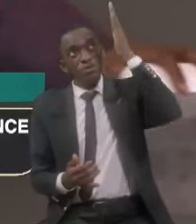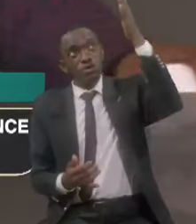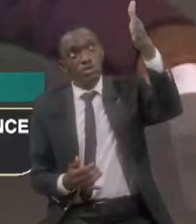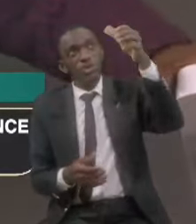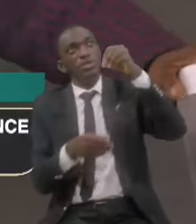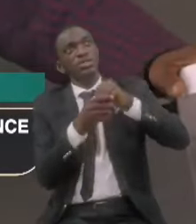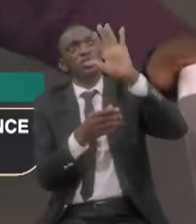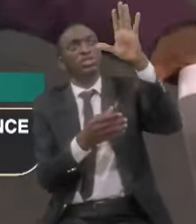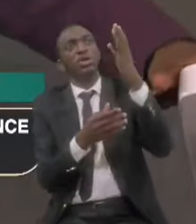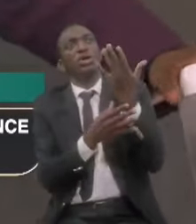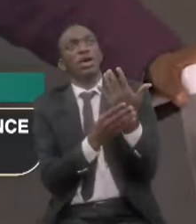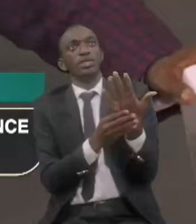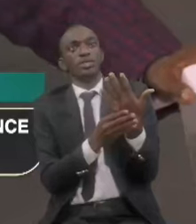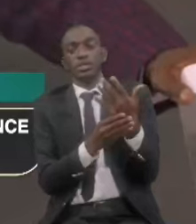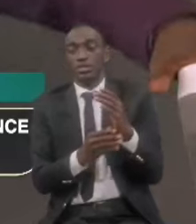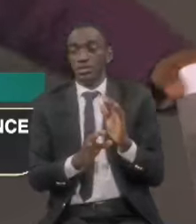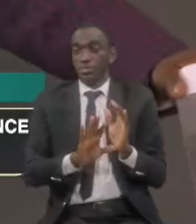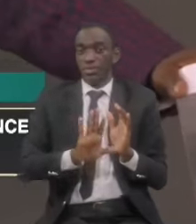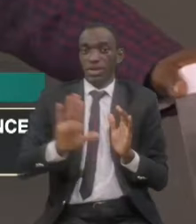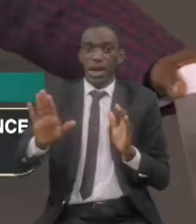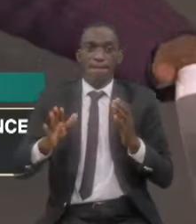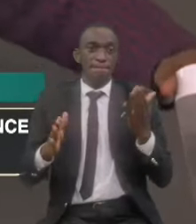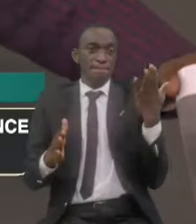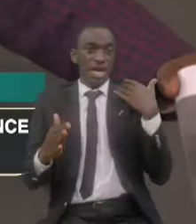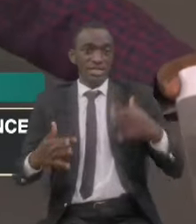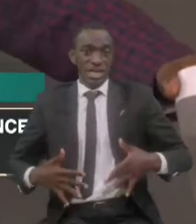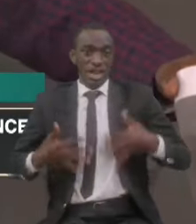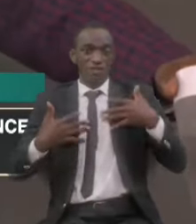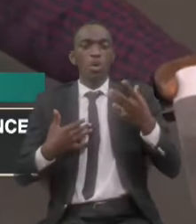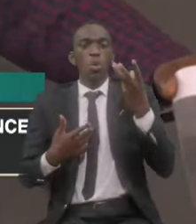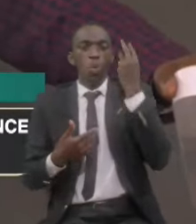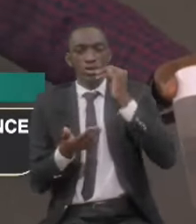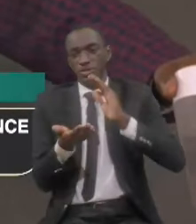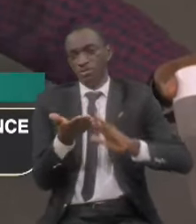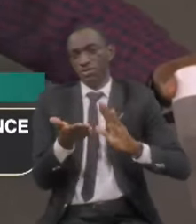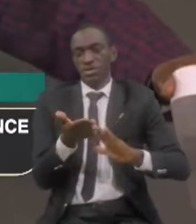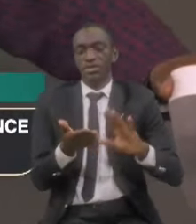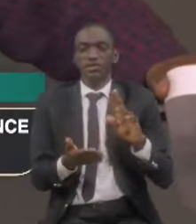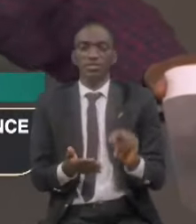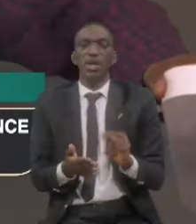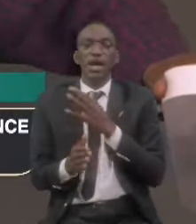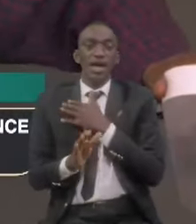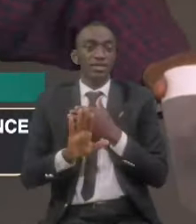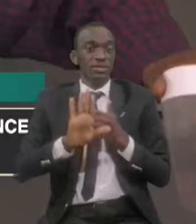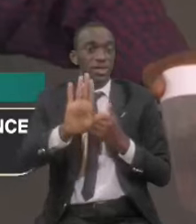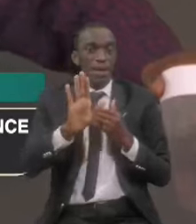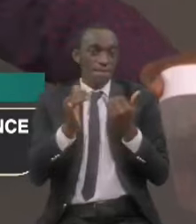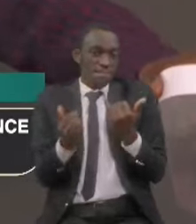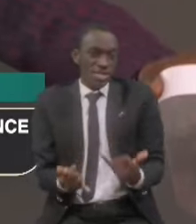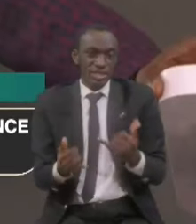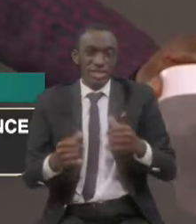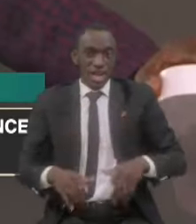Son passé était pardonné. Son présent était refaçonné. Et